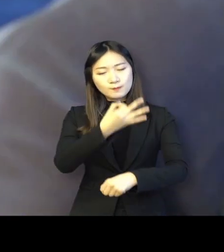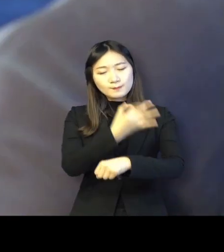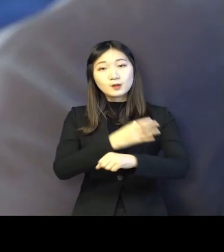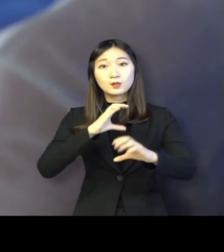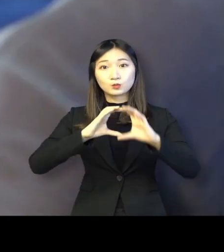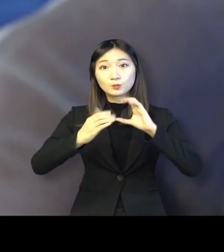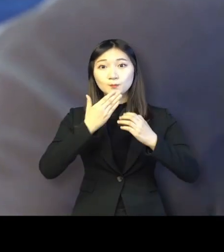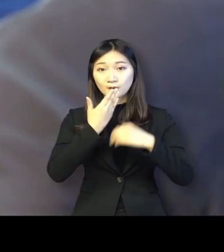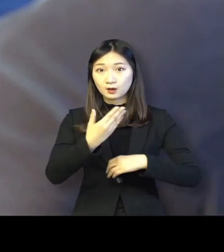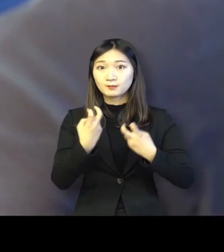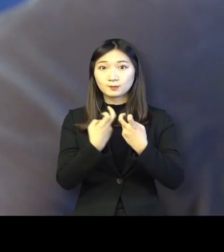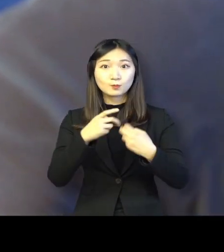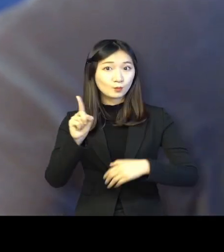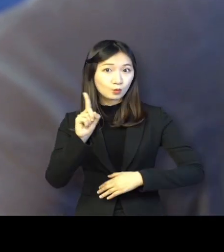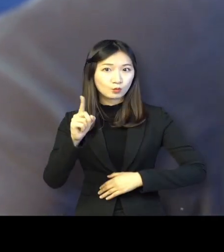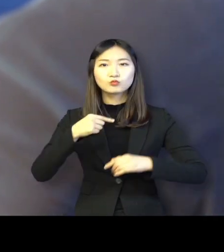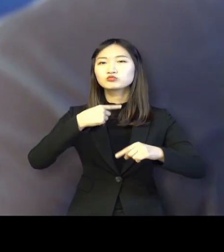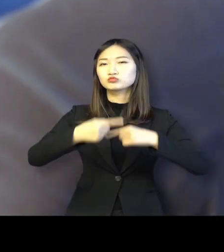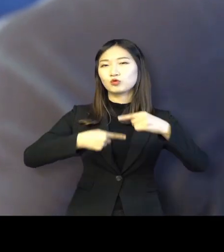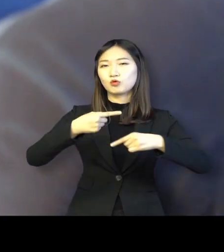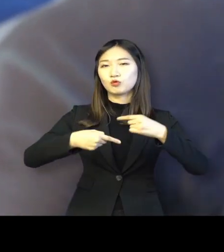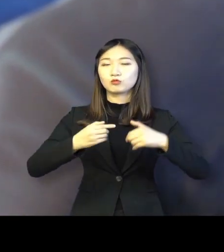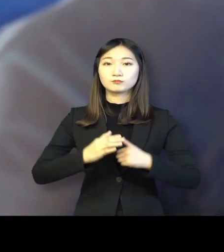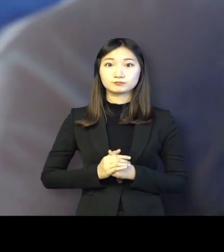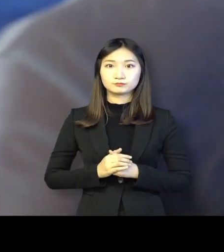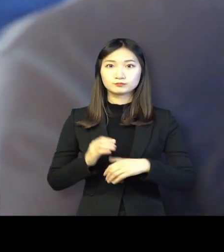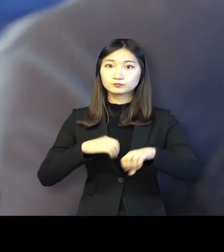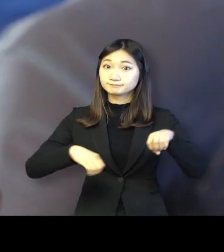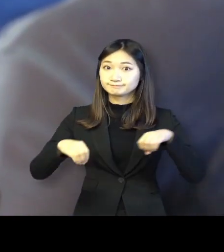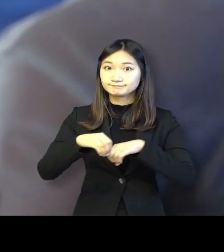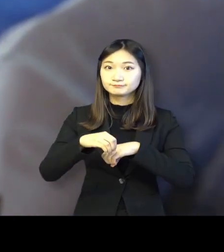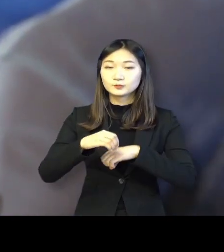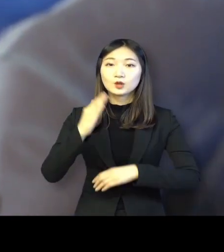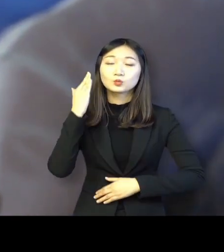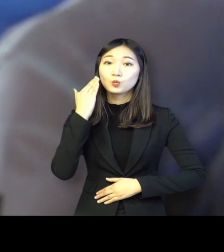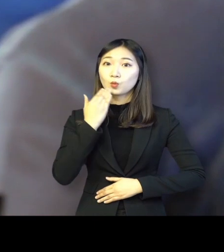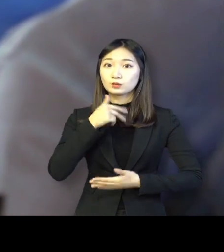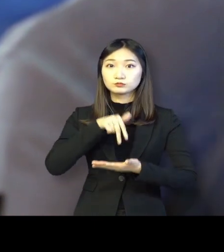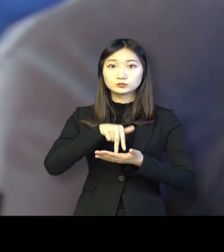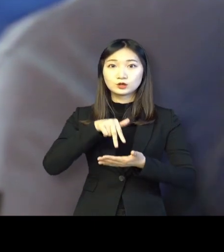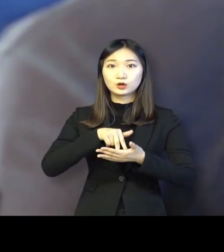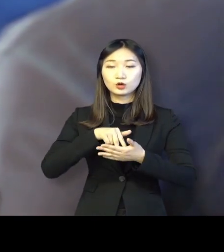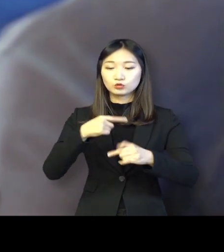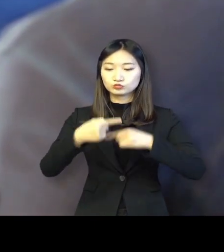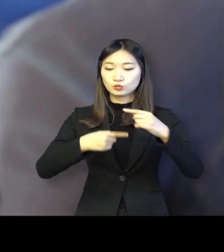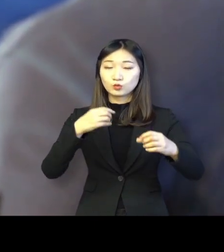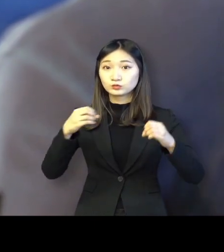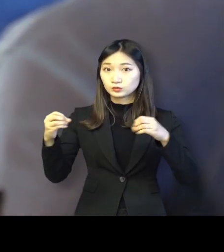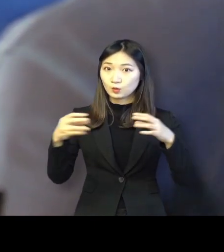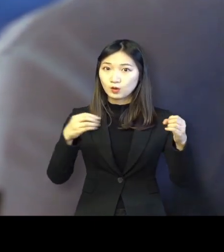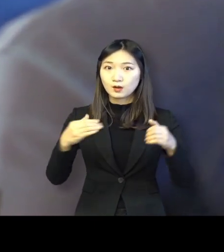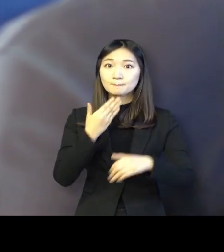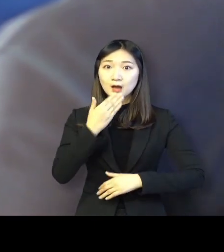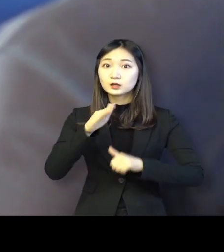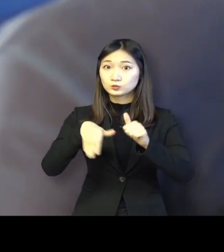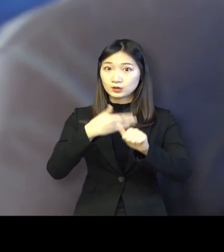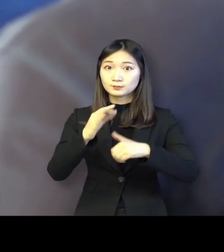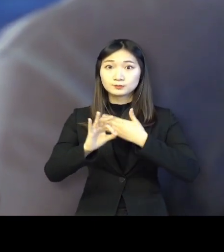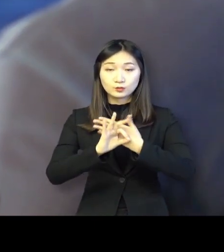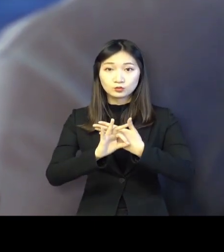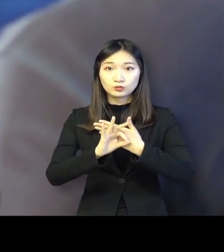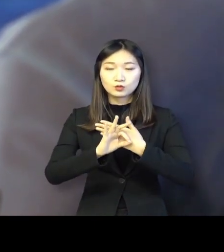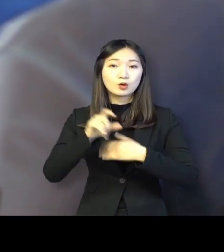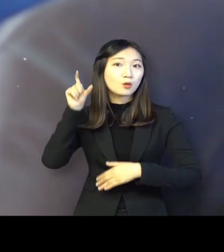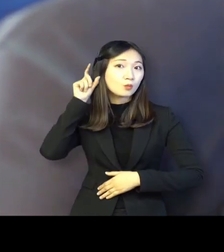언어는 수어입니다. 바꾸어 말하면 청각장애인이 수어로 대화할 수 있는 환경이라면